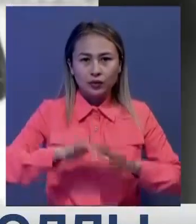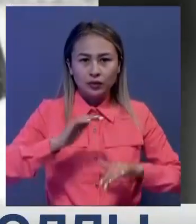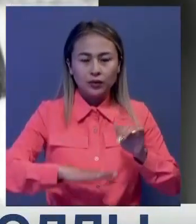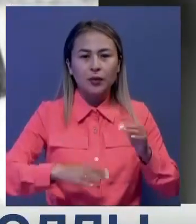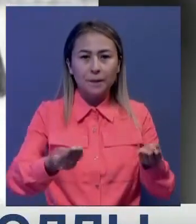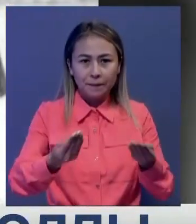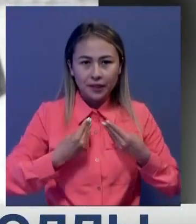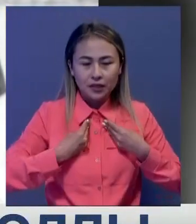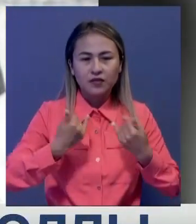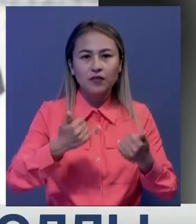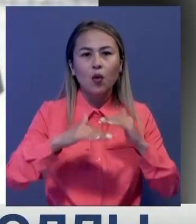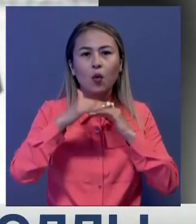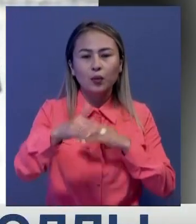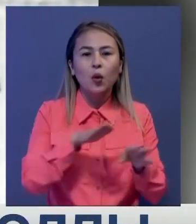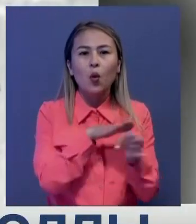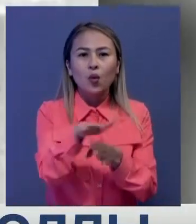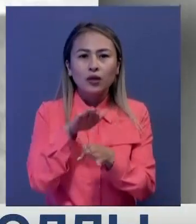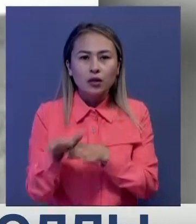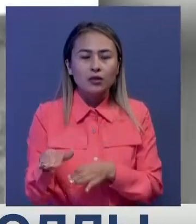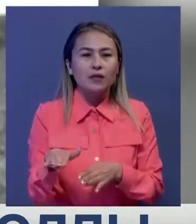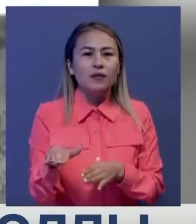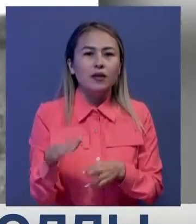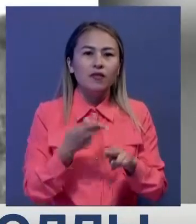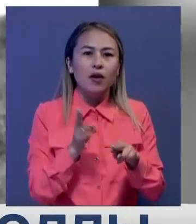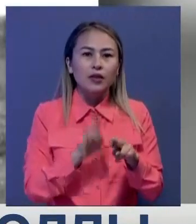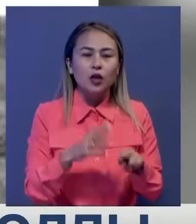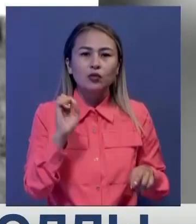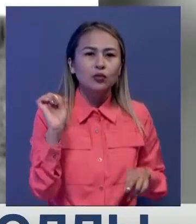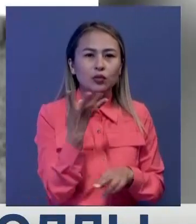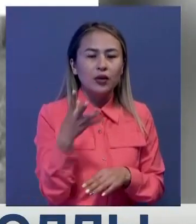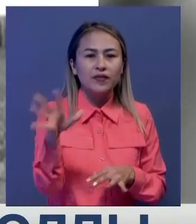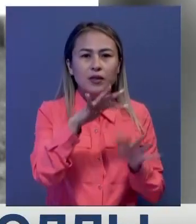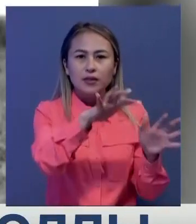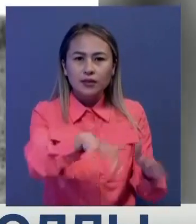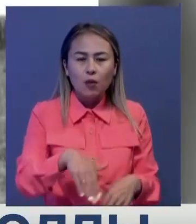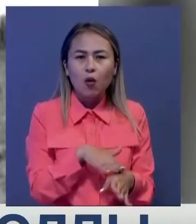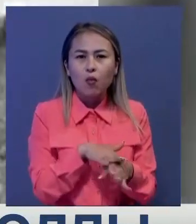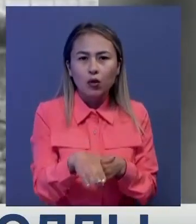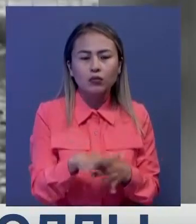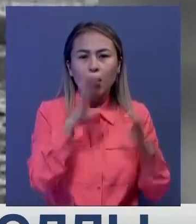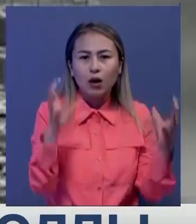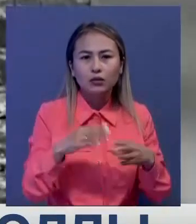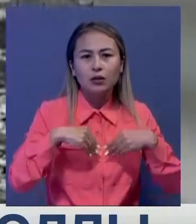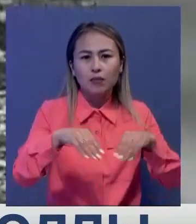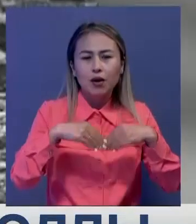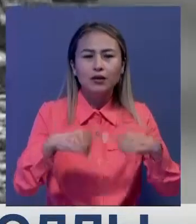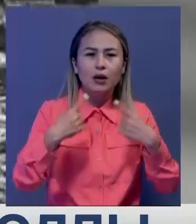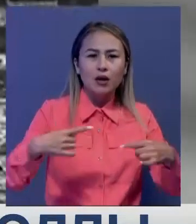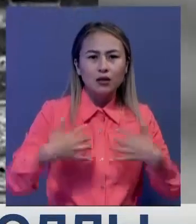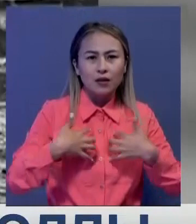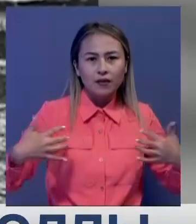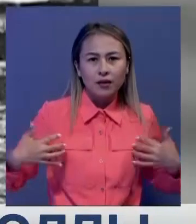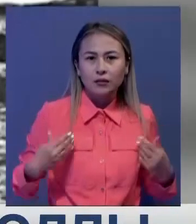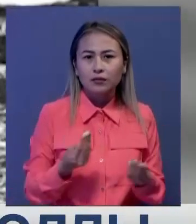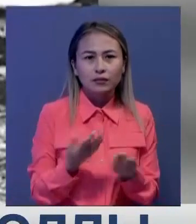берсін. Одақтың оспадар орындаушылары оңдырмады. Төрт түлікті тегіс сыпырды. Содан мал баққан қазақ жан бағалмай